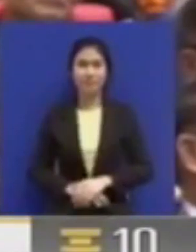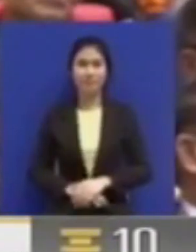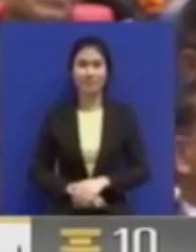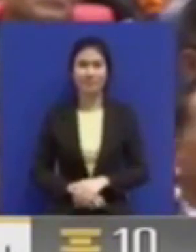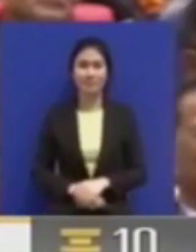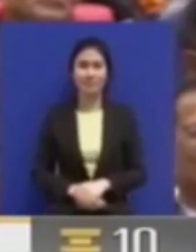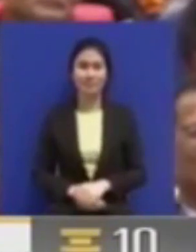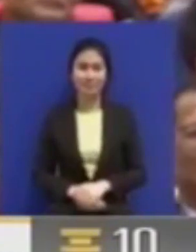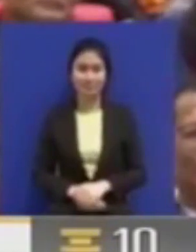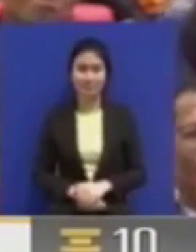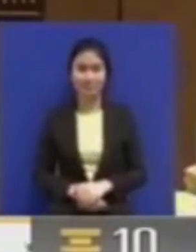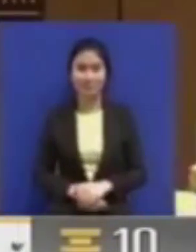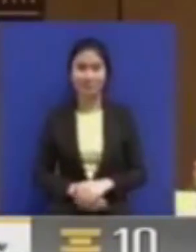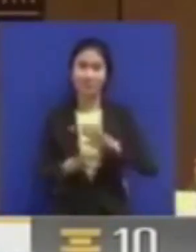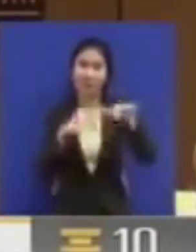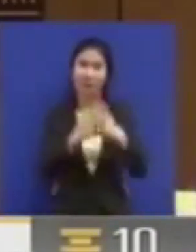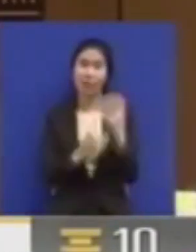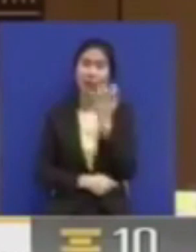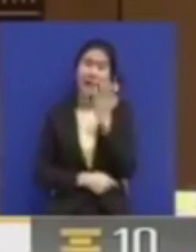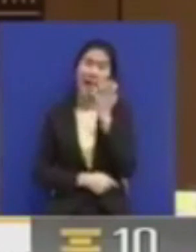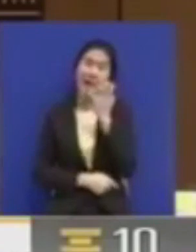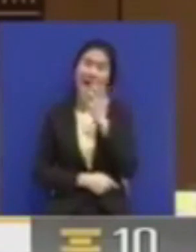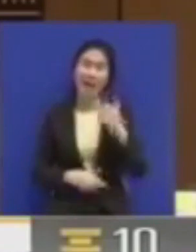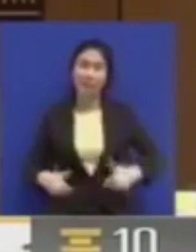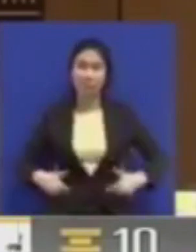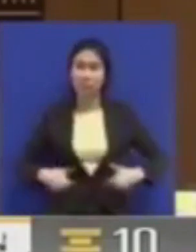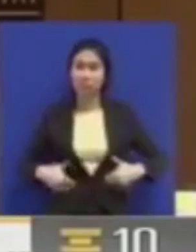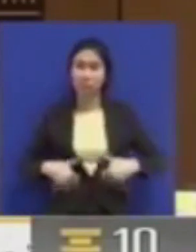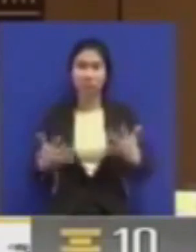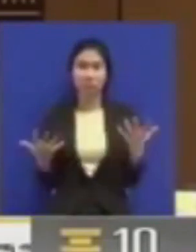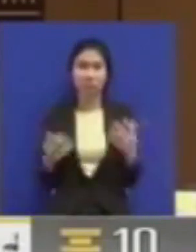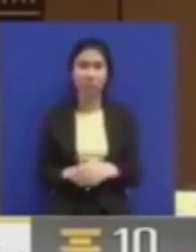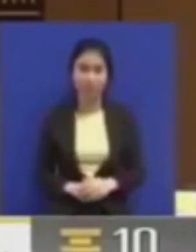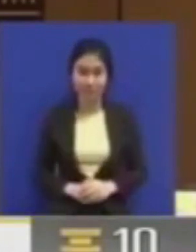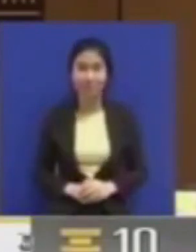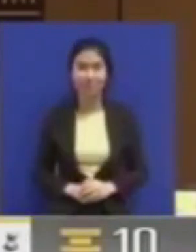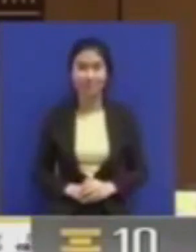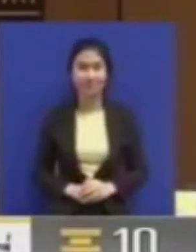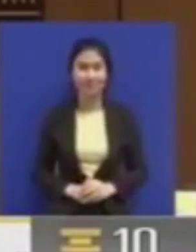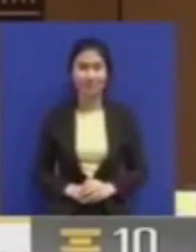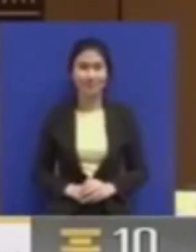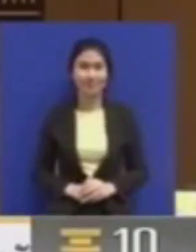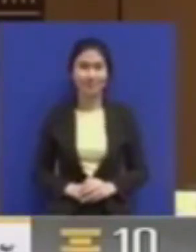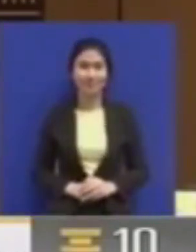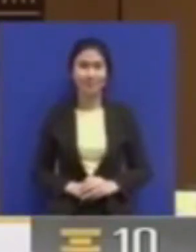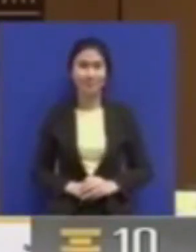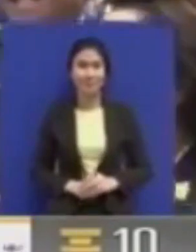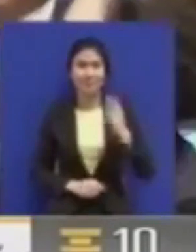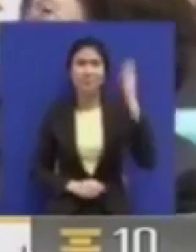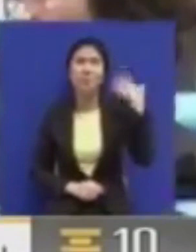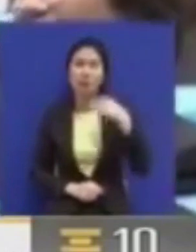ชารัฐใช่หรือไม่นายเทพไทยบอกว่าวันนี้เป็นเพียงการพูดคุยในเรื่องฝ่ายนิติบัญญัติส่วนฝ่ายบริหารเป็นเรื่องอนาคต ใช่ ไ